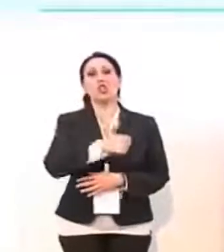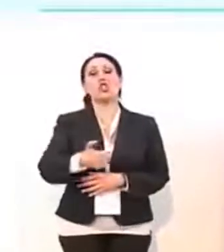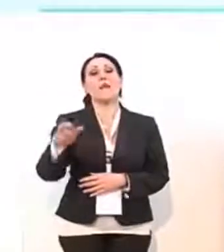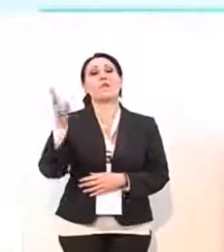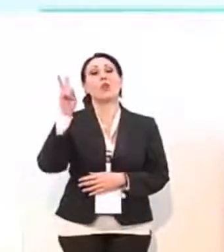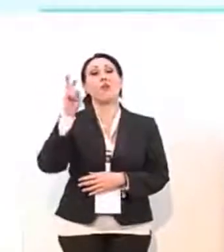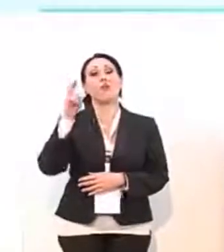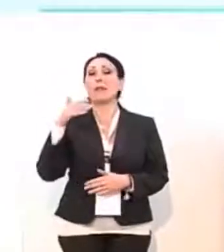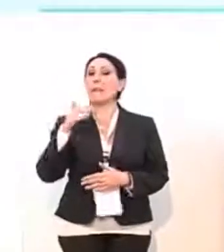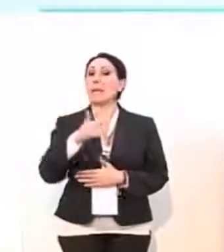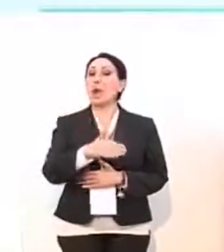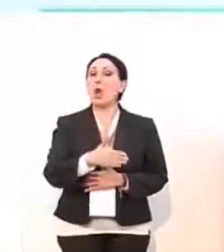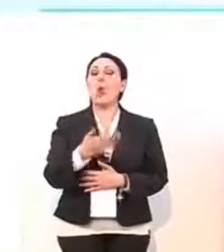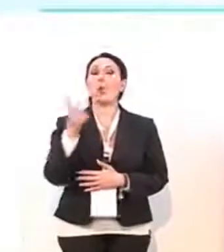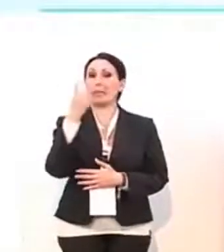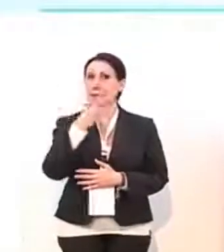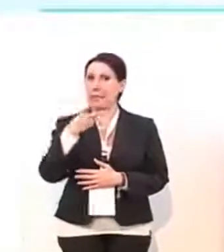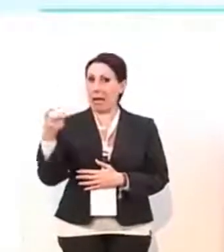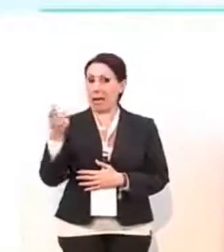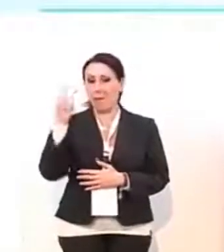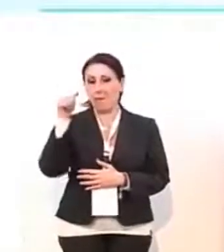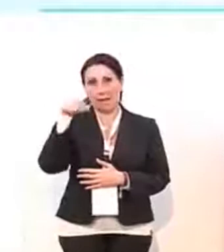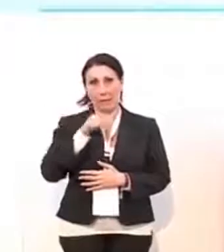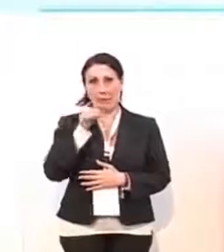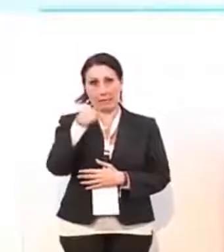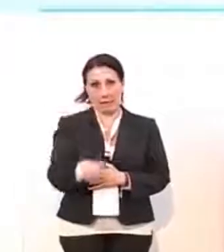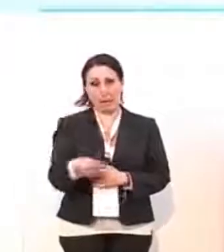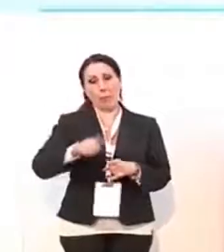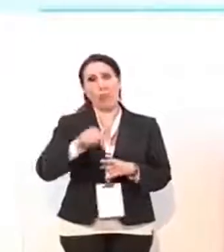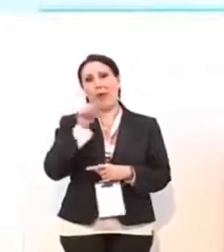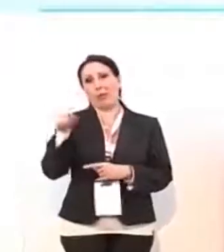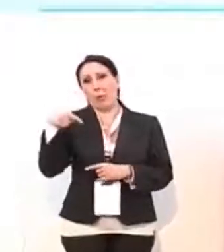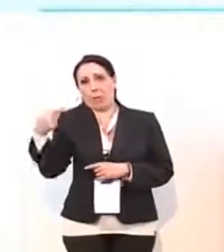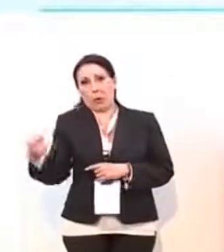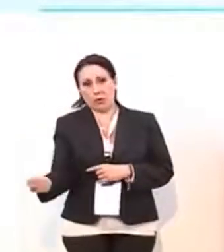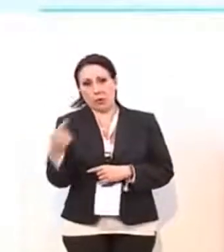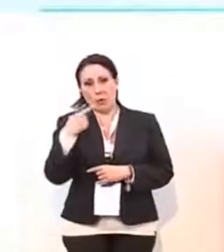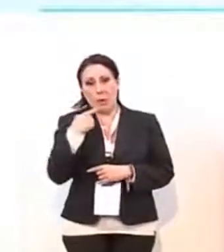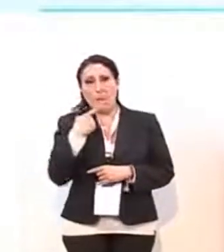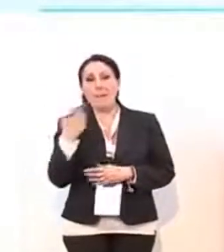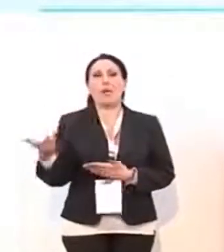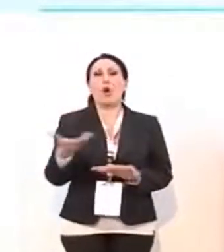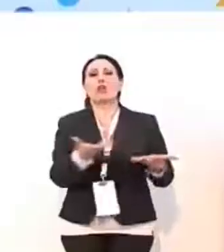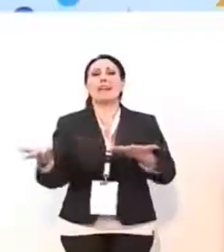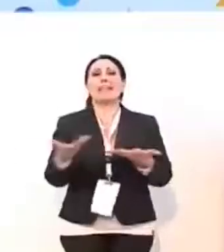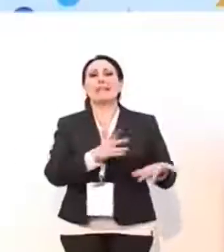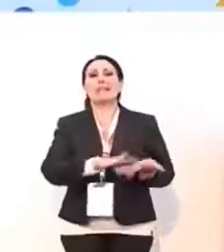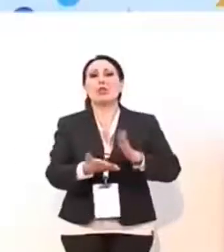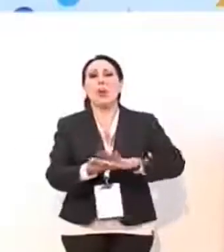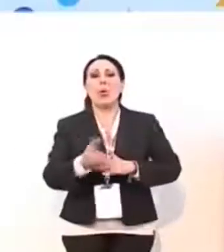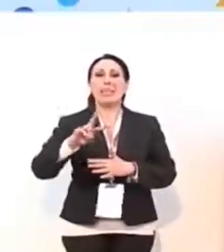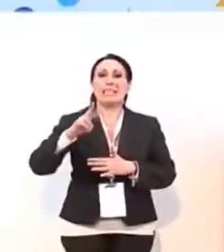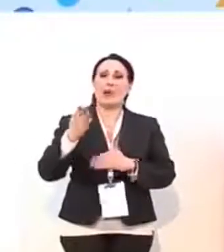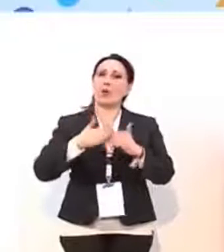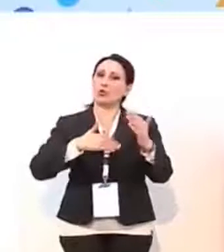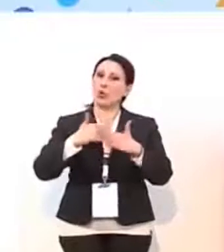euro destinati per il 2017 e il 2018 alla contrattazione di secondo livello, finalizzata